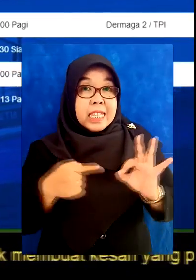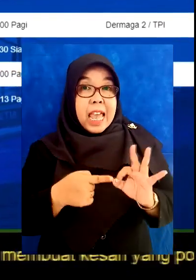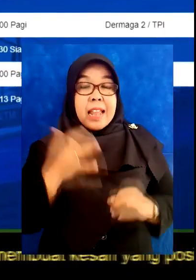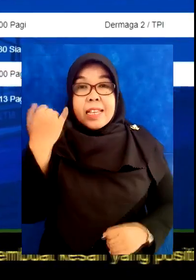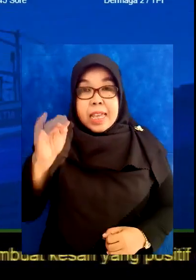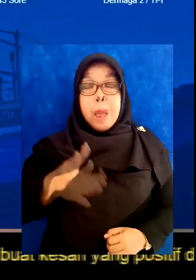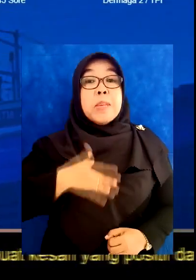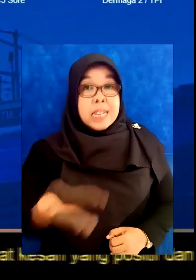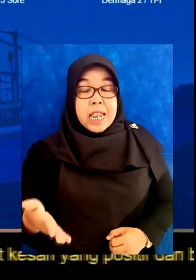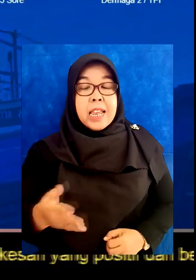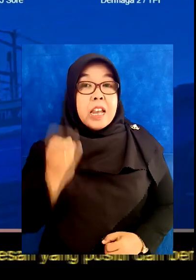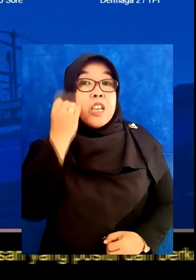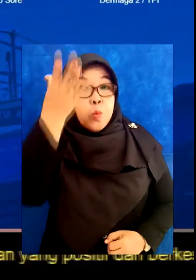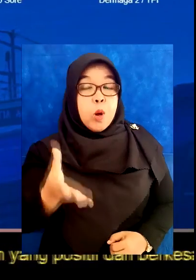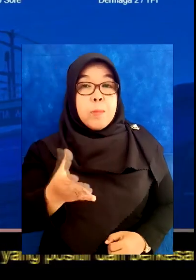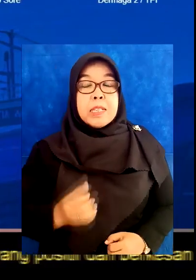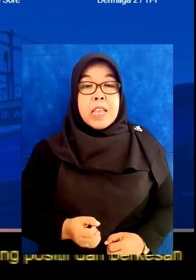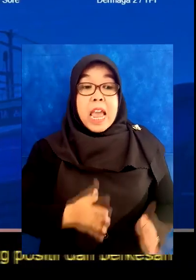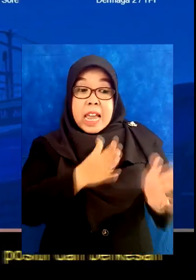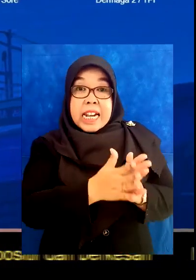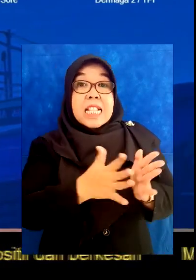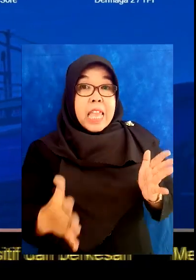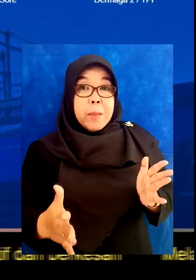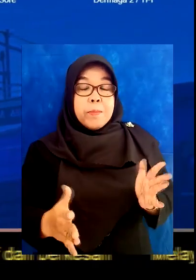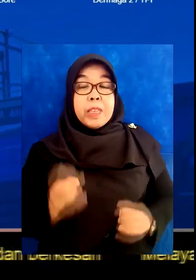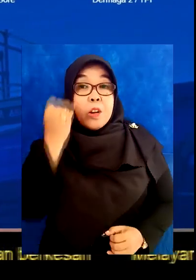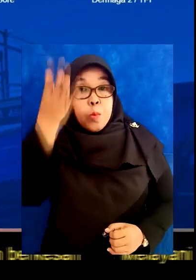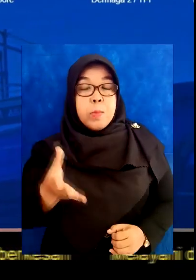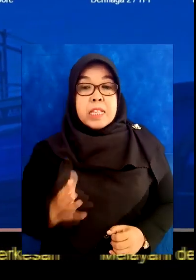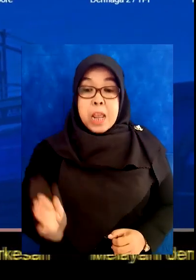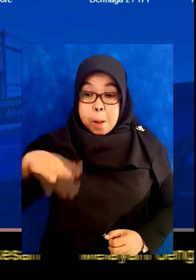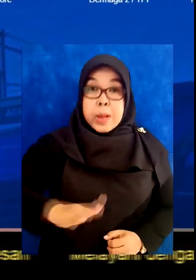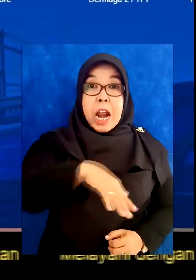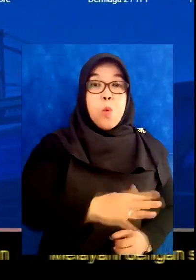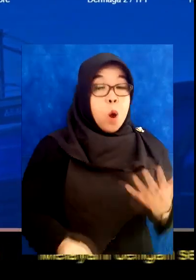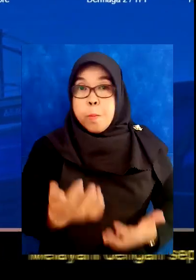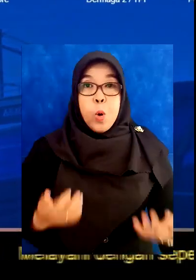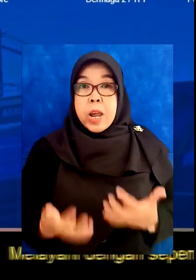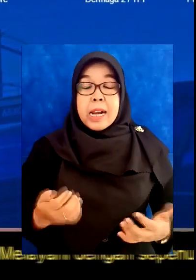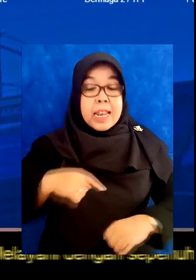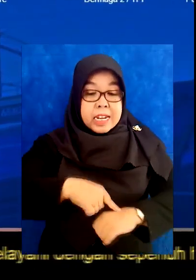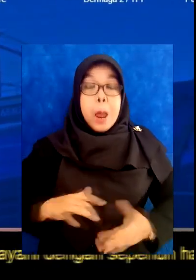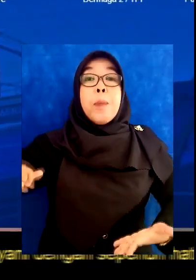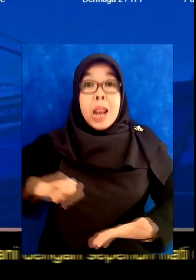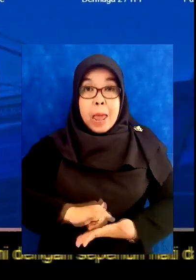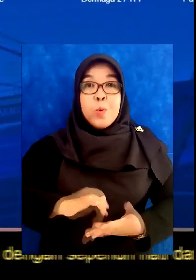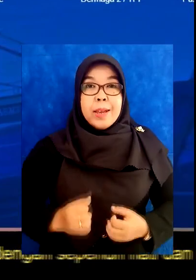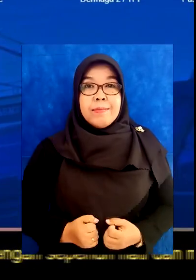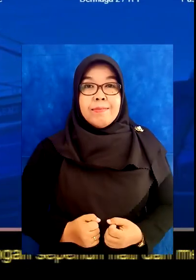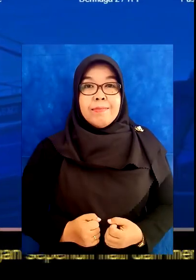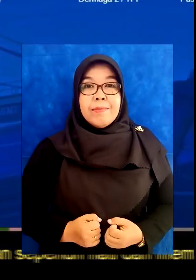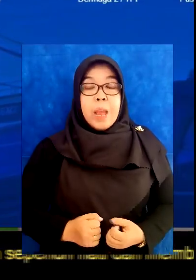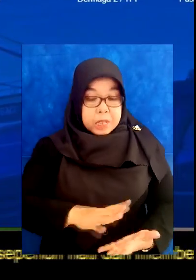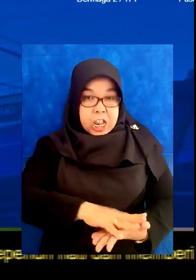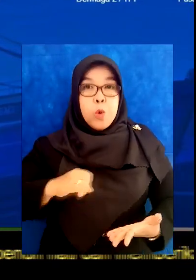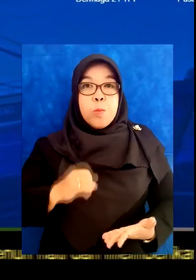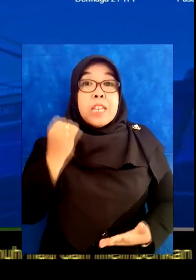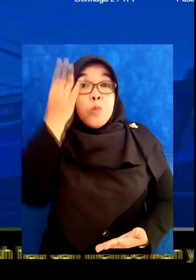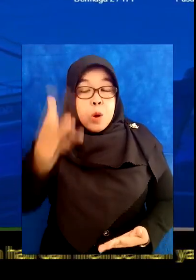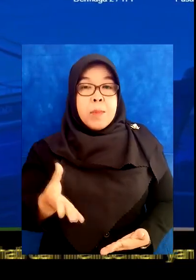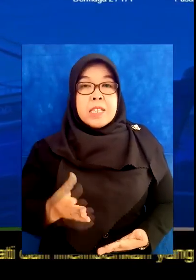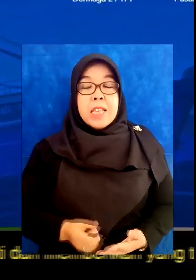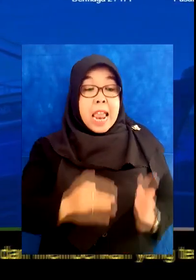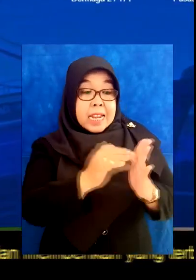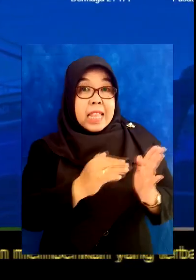menyediakan informasi real-time mengenai informasi kapal bongkar di pelabuhan. Aplikasi ini